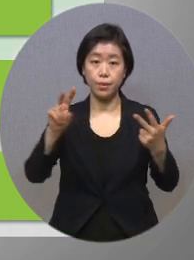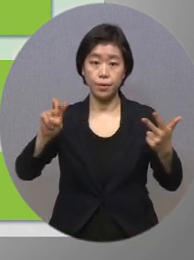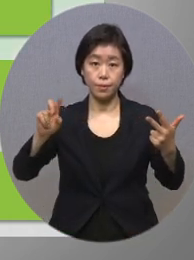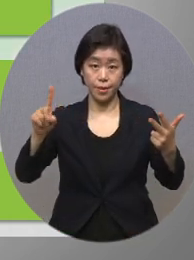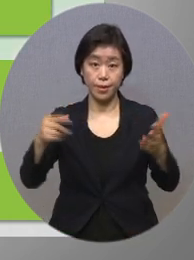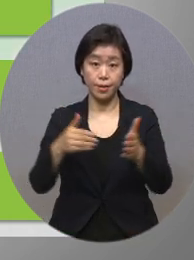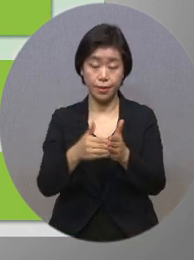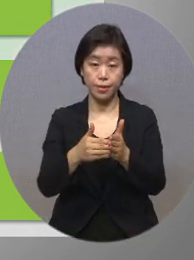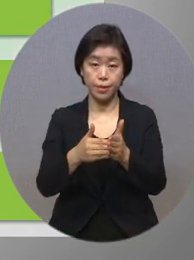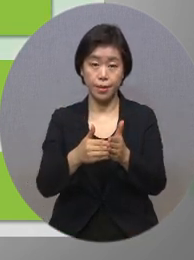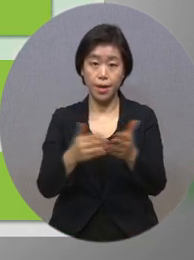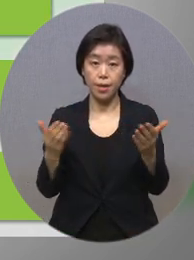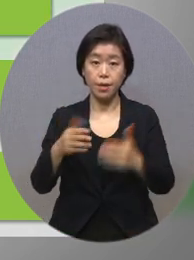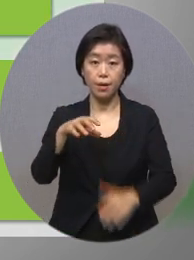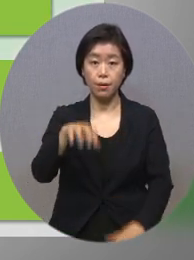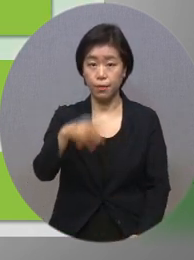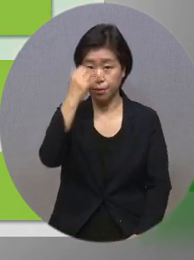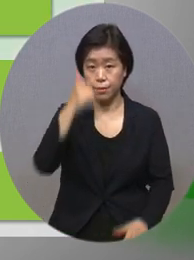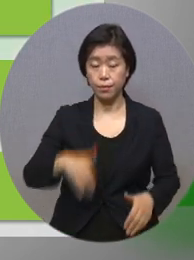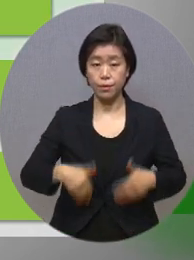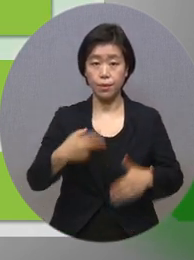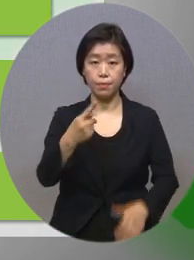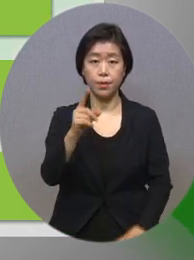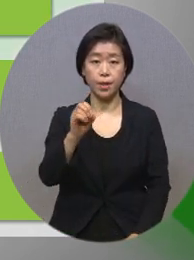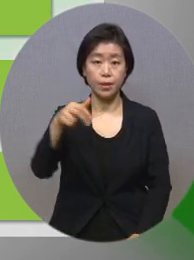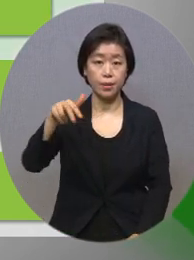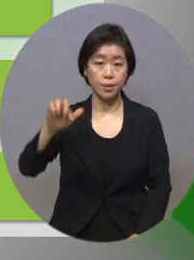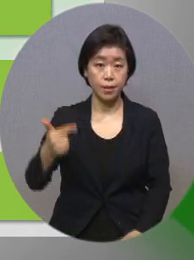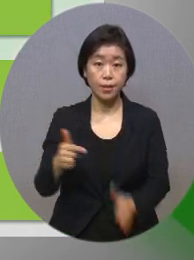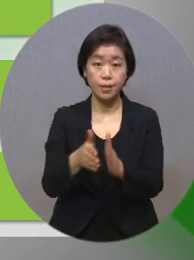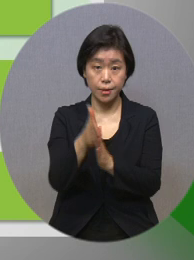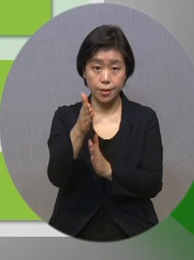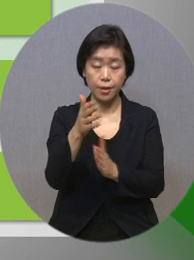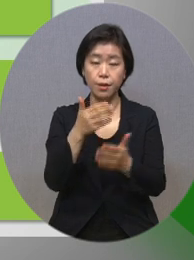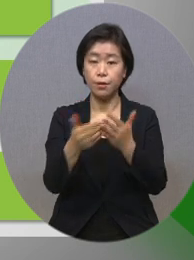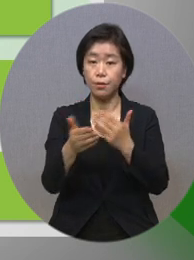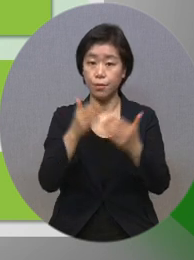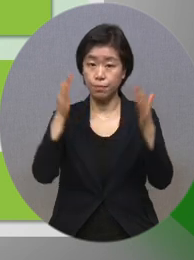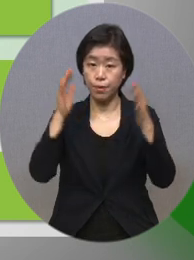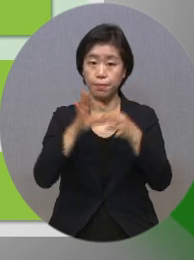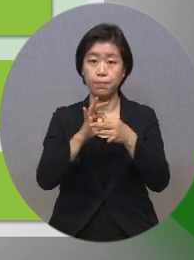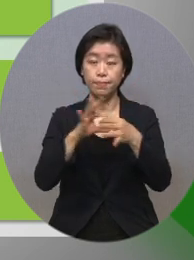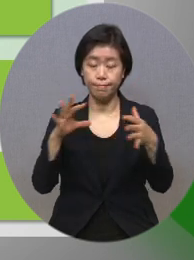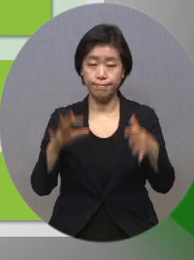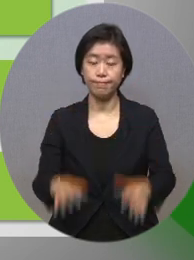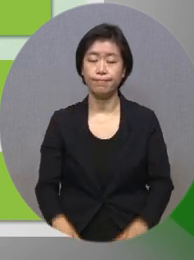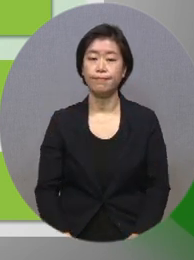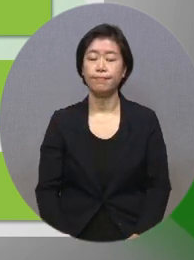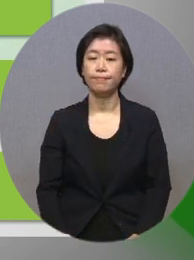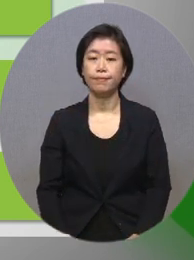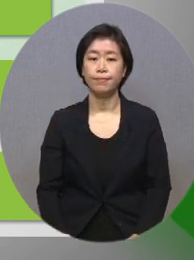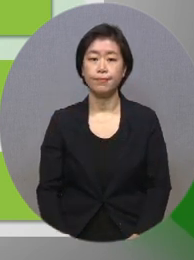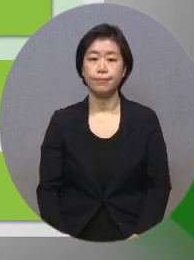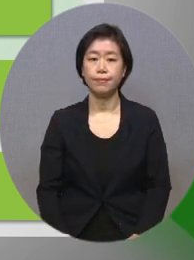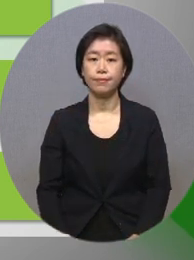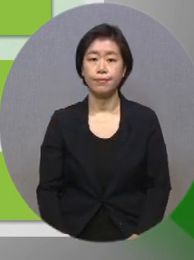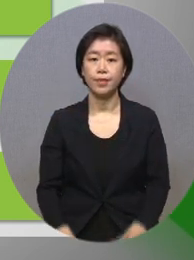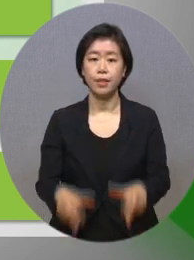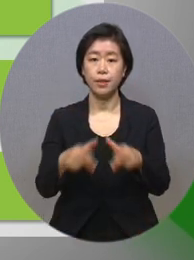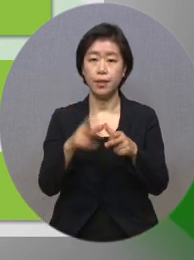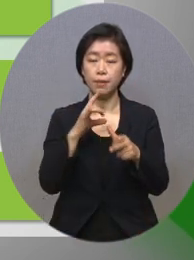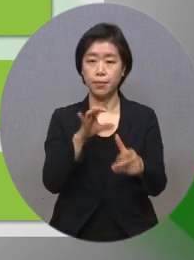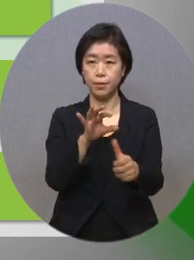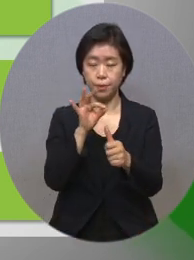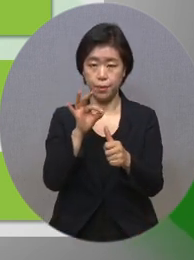21일까지며 근무지는 충청남도 당진시입니다. 경력과 학력은 무관하며 상용직을 채용합니다.